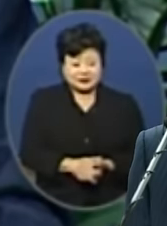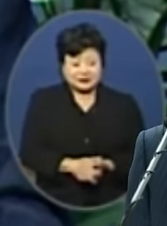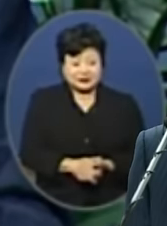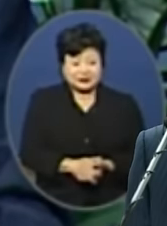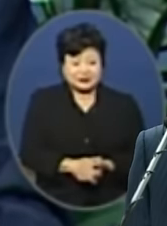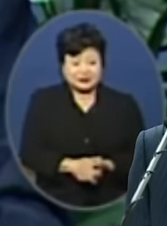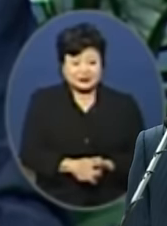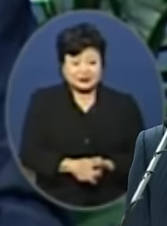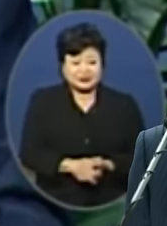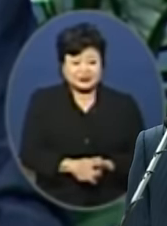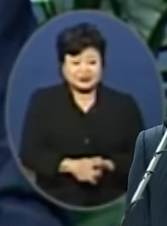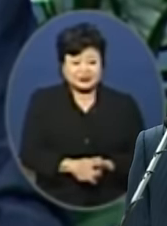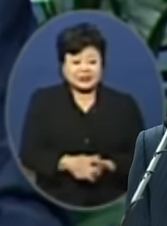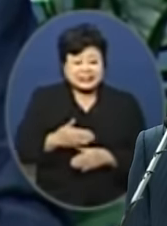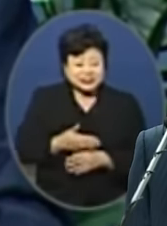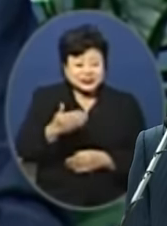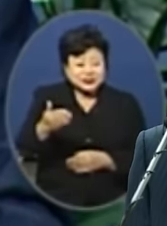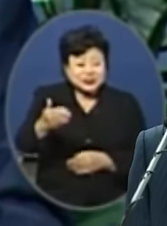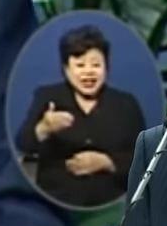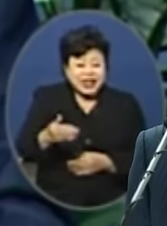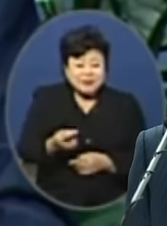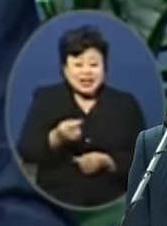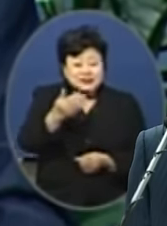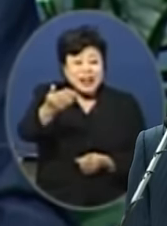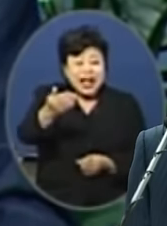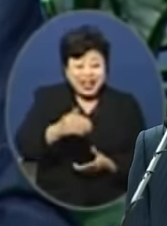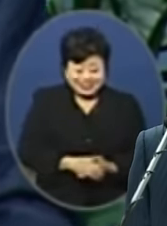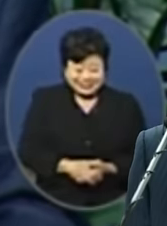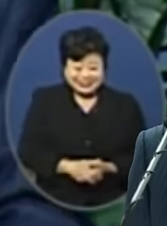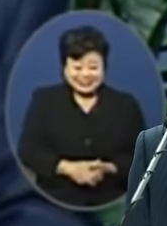좀 뜸을 떼서 드릴까요? 그대로 오늘 드릴까요?